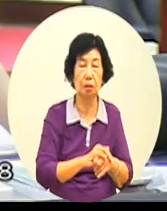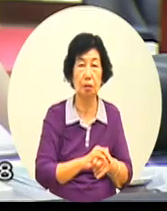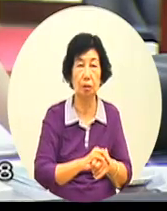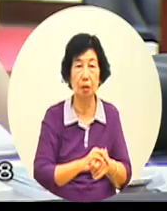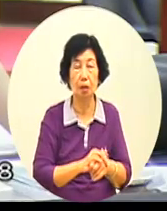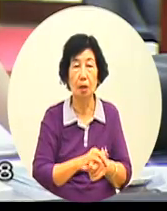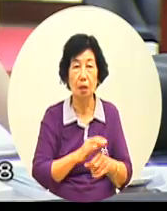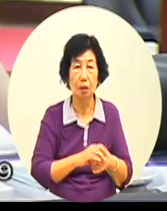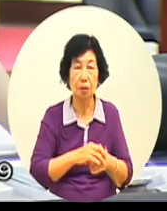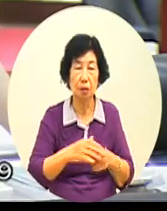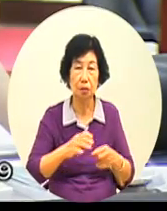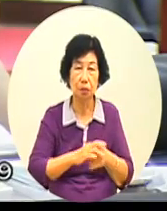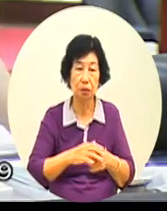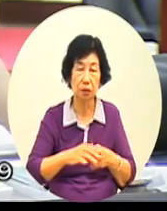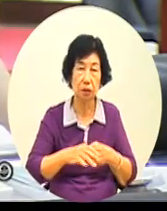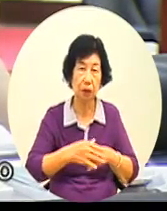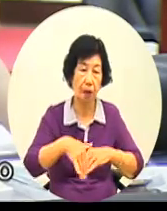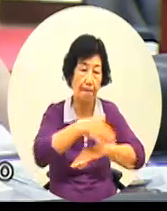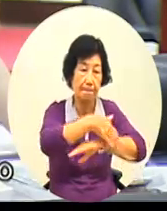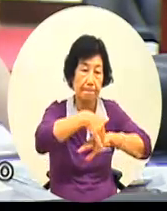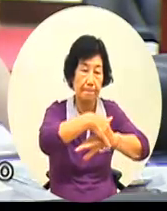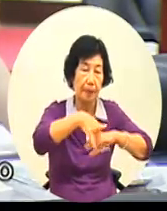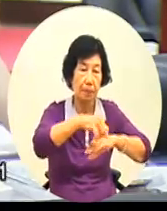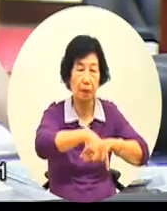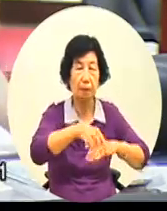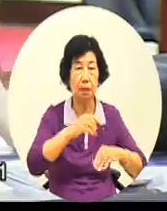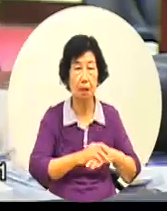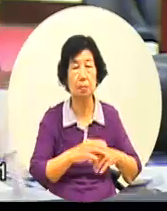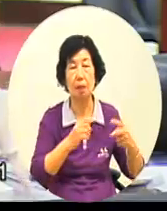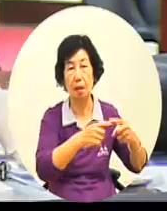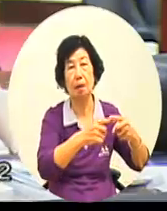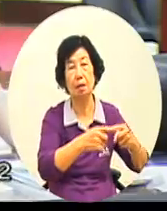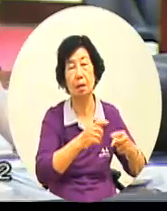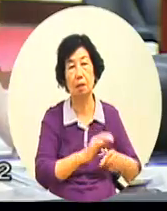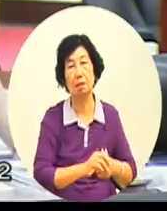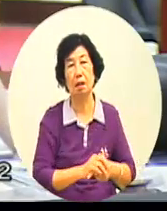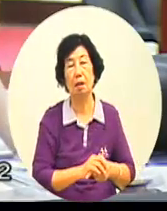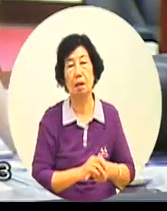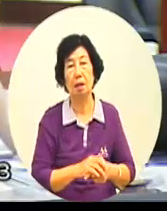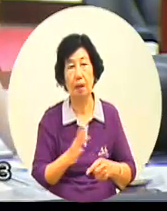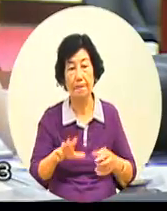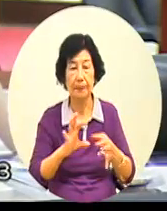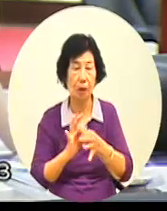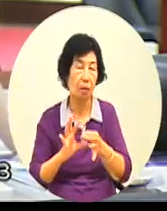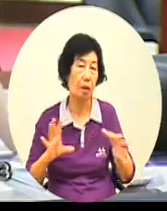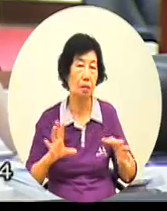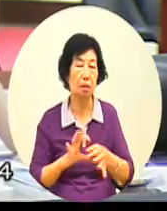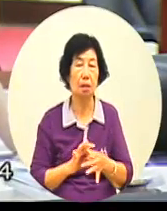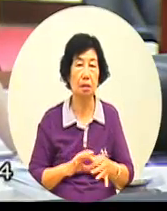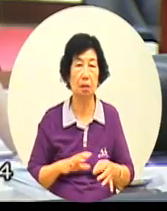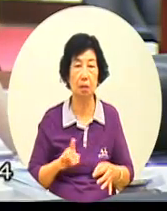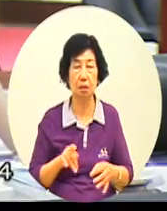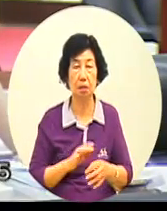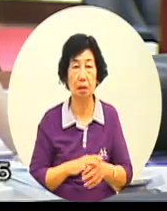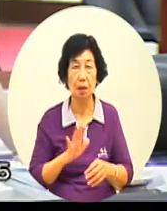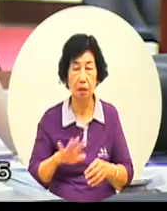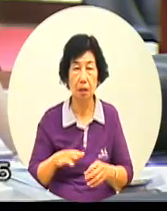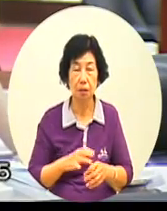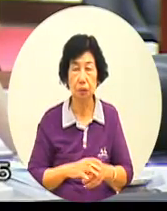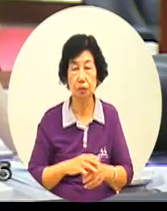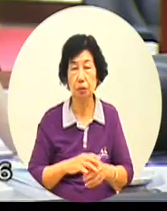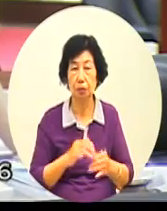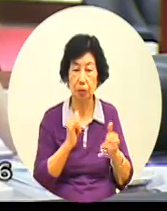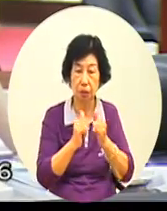是边缘人这样的类别的，我们该怎么去做相关的辅导？如果你的单身社会福利政策做得很